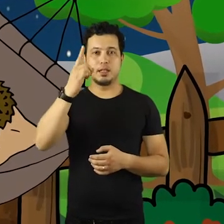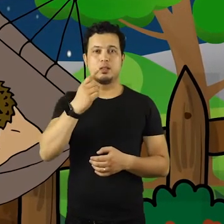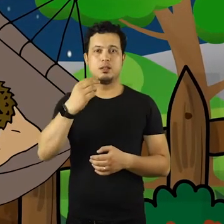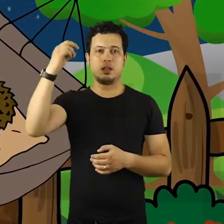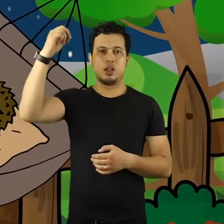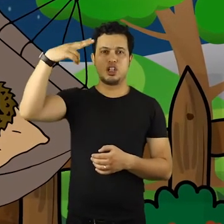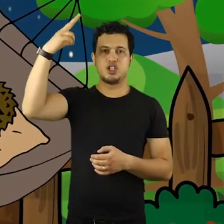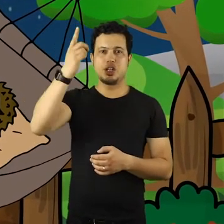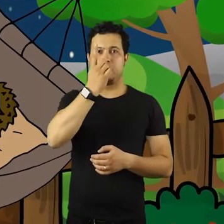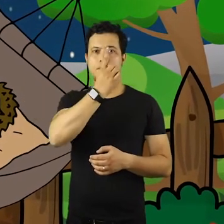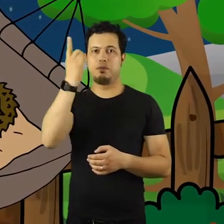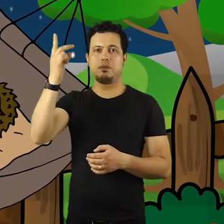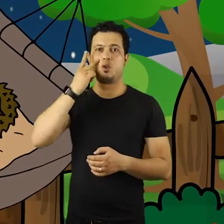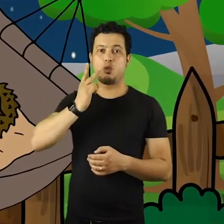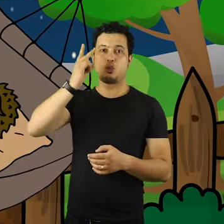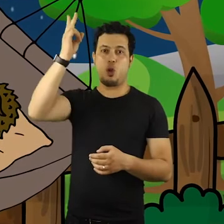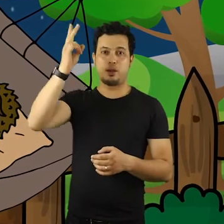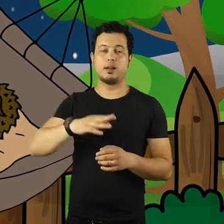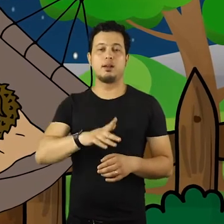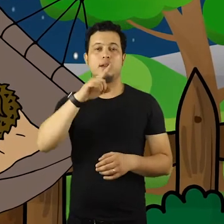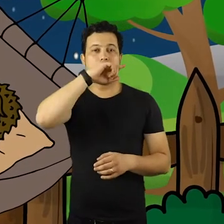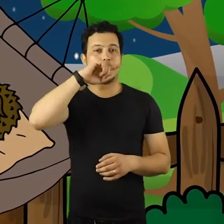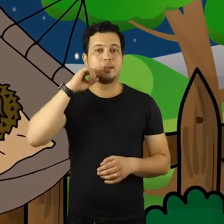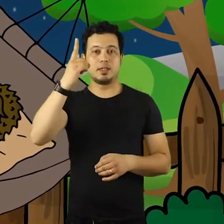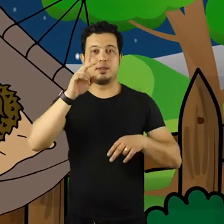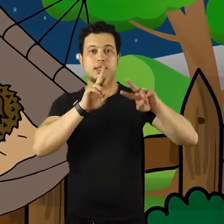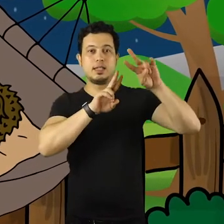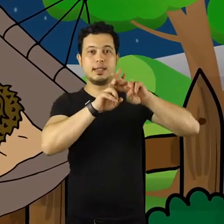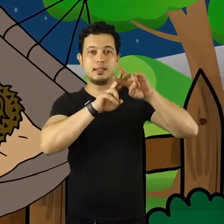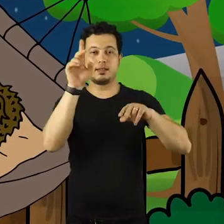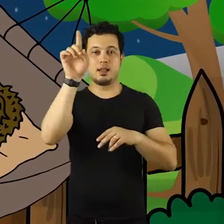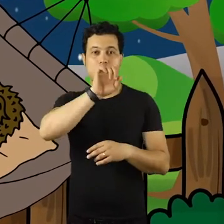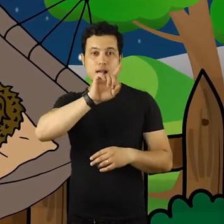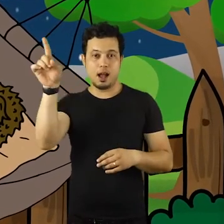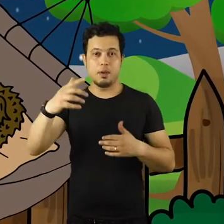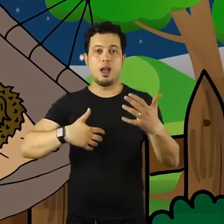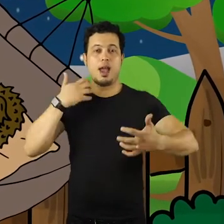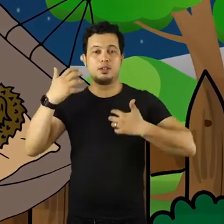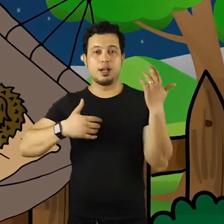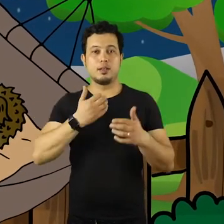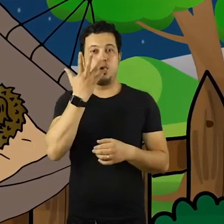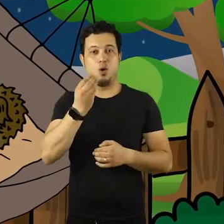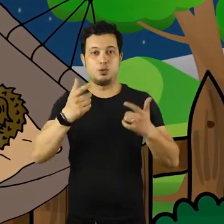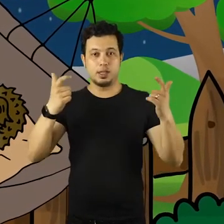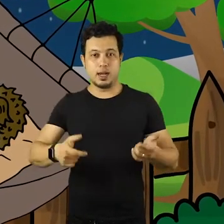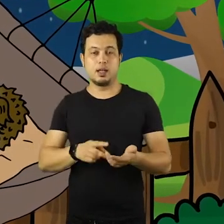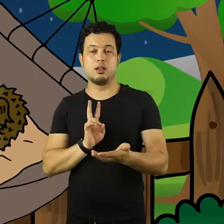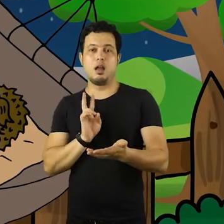gördüler. Pınar, bak kırmızı bir yıldız kayıyor diye heyecanla olduğu yerden